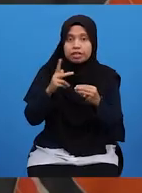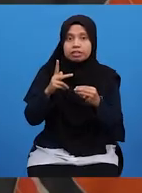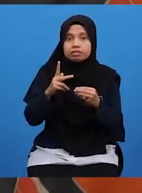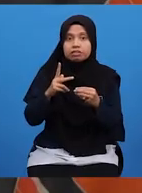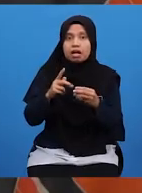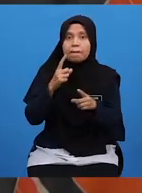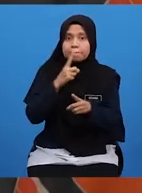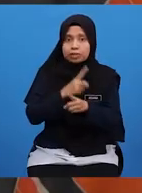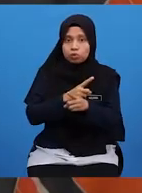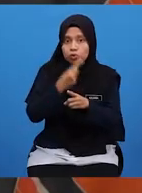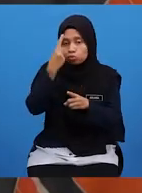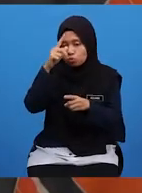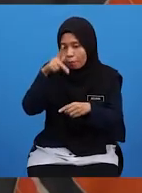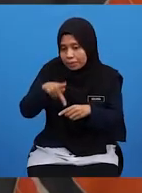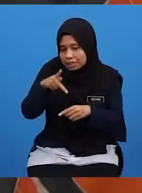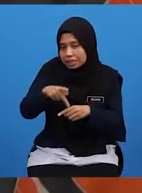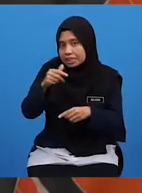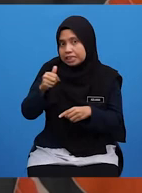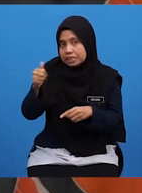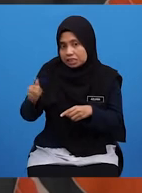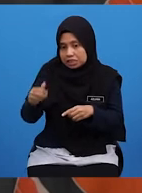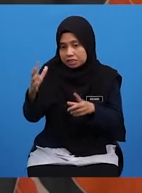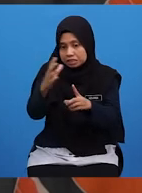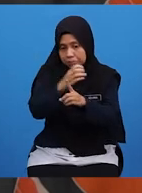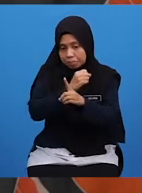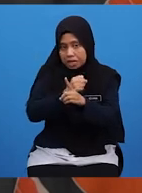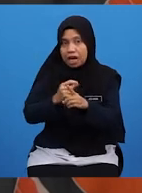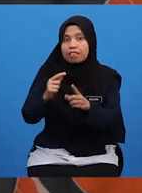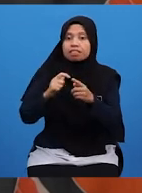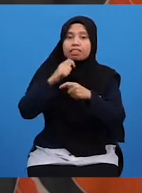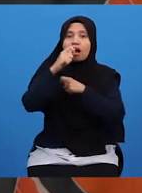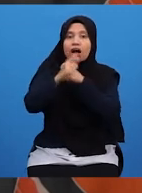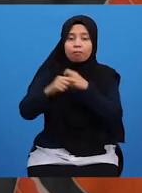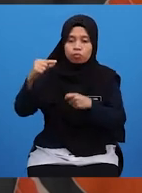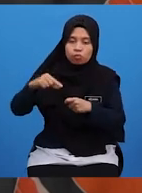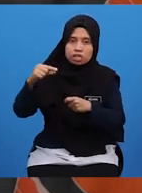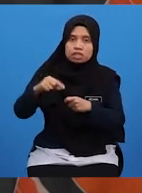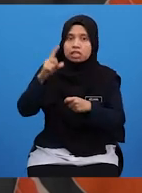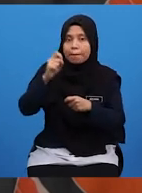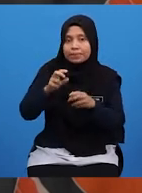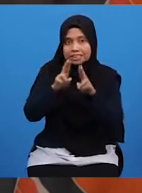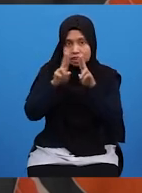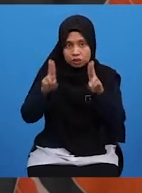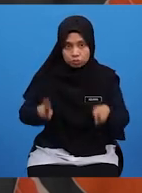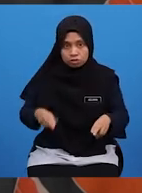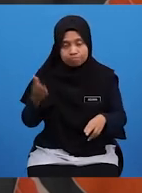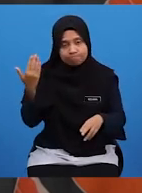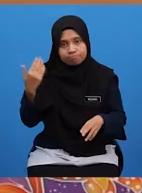Betul. Bagi memastikan ianya mencapai tahap kualiti, ianya perlulah diuji terlebih